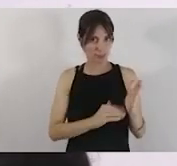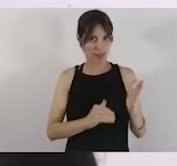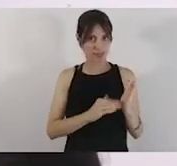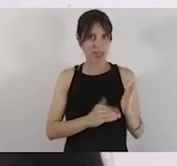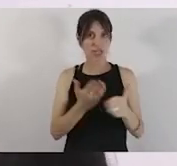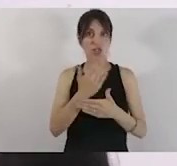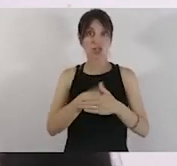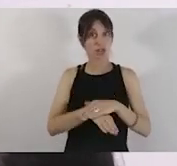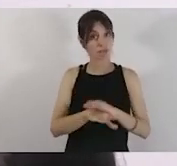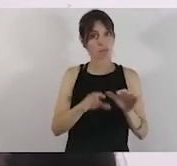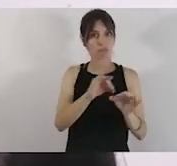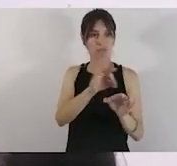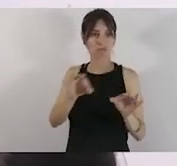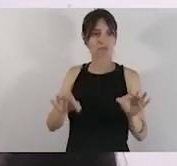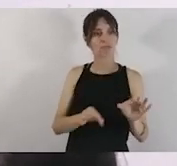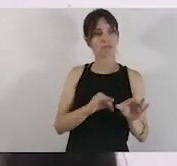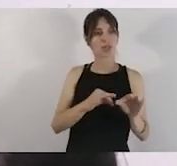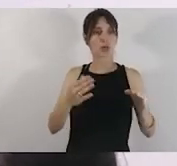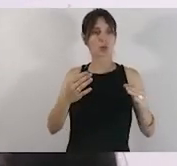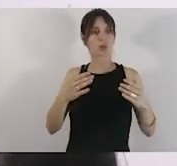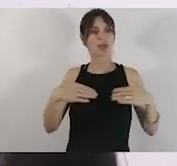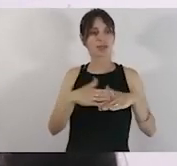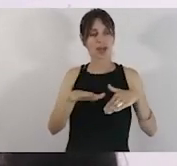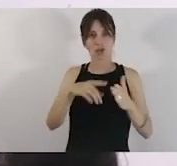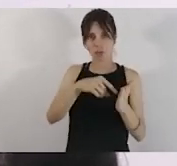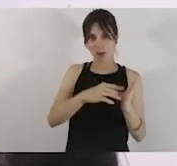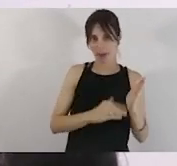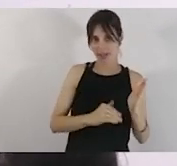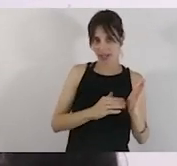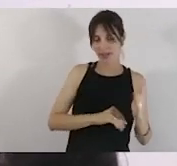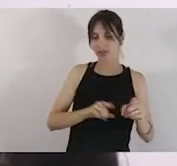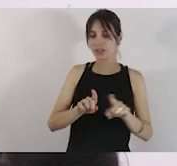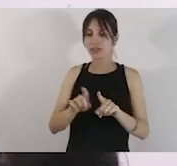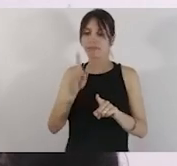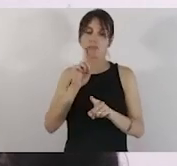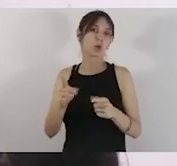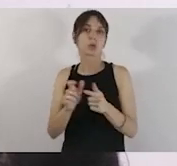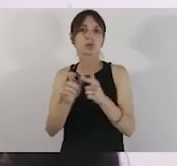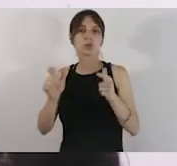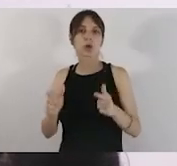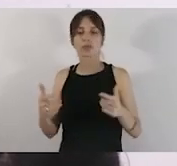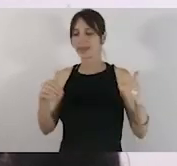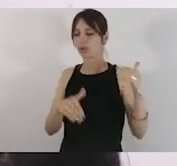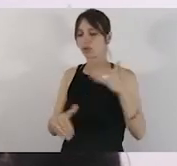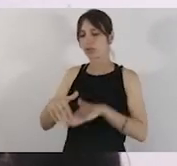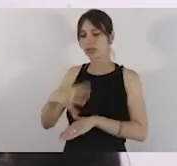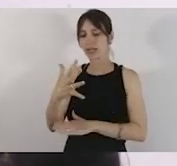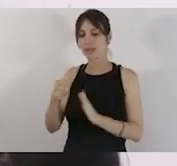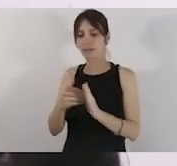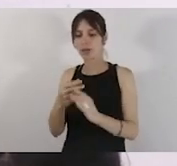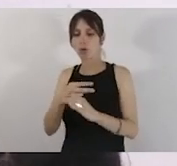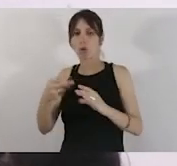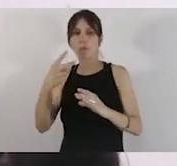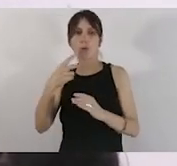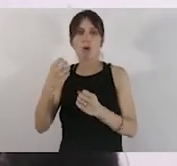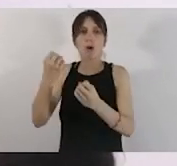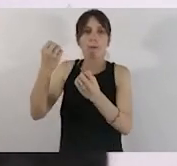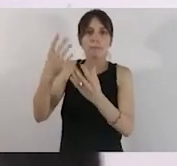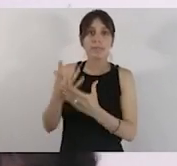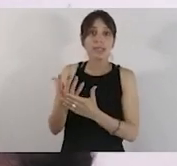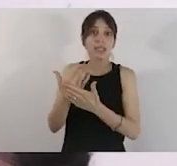nageurs de Marseille. Et en restant dans la natation, 15 000 euros sont aussi accordés pour les meetings Open Méditerranée, les MOM,